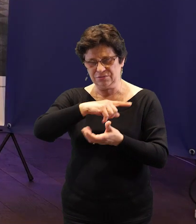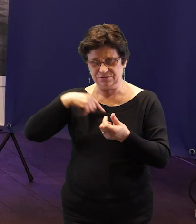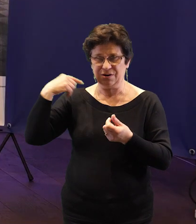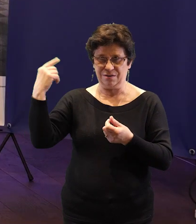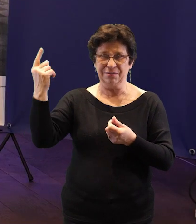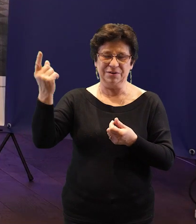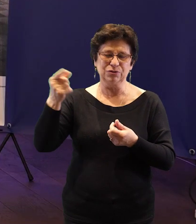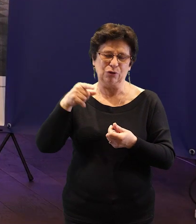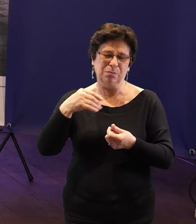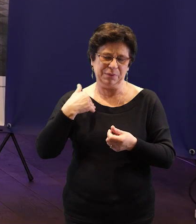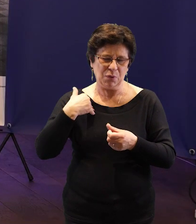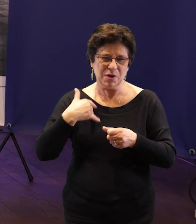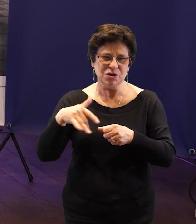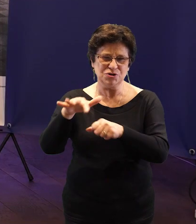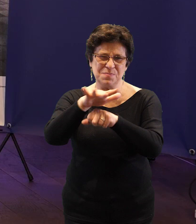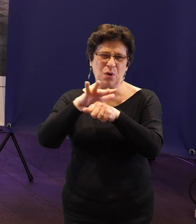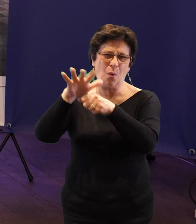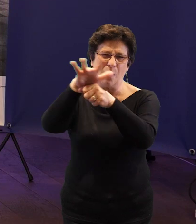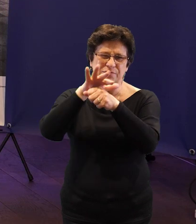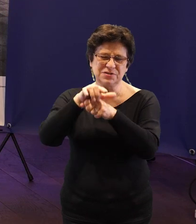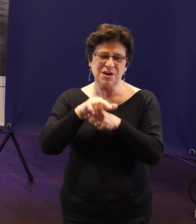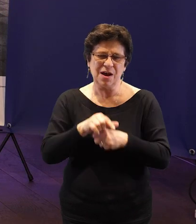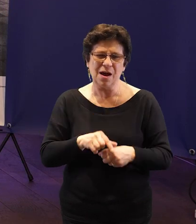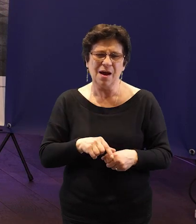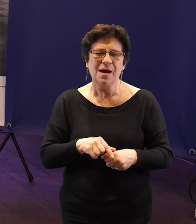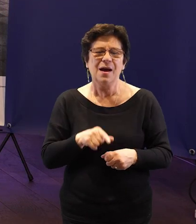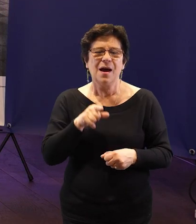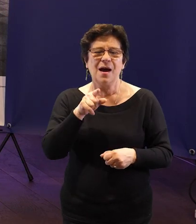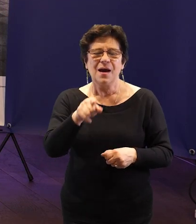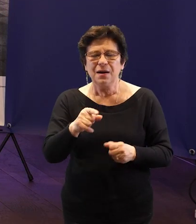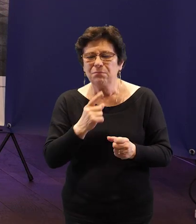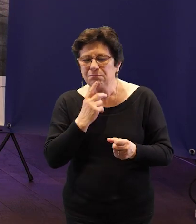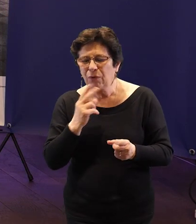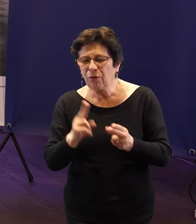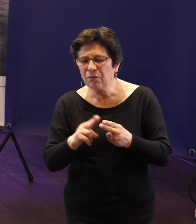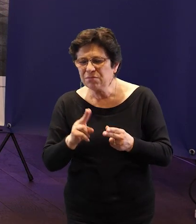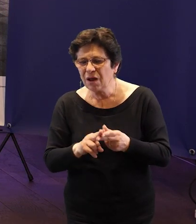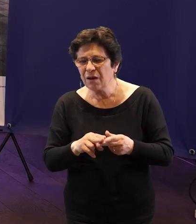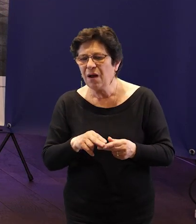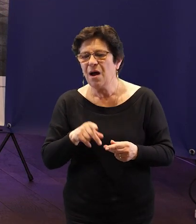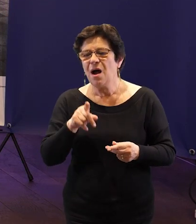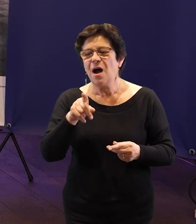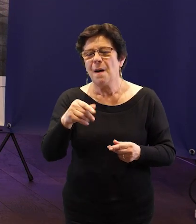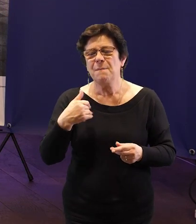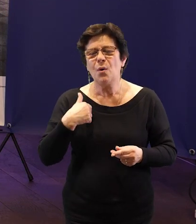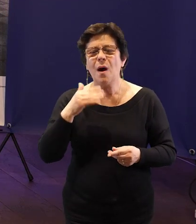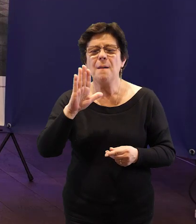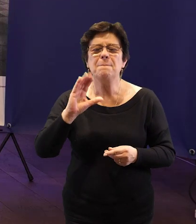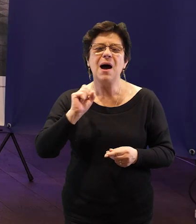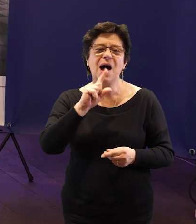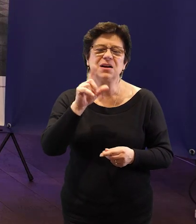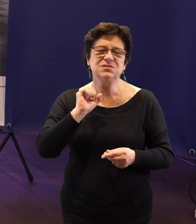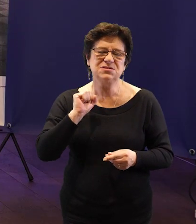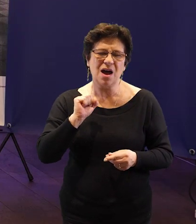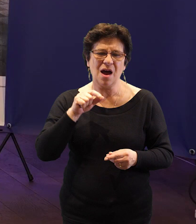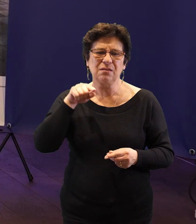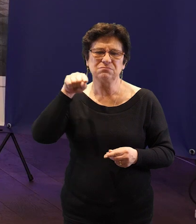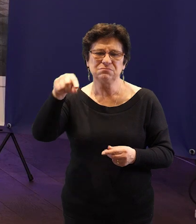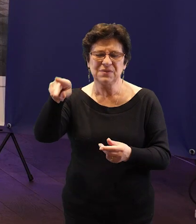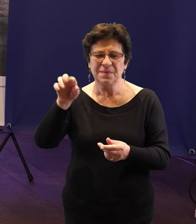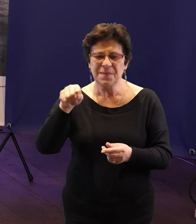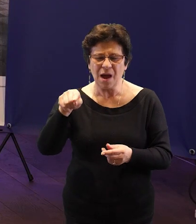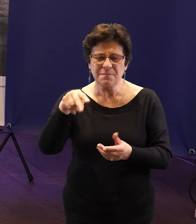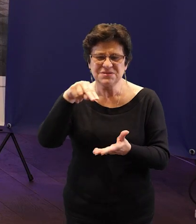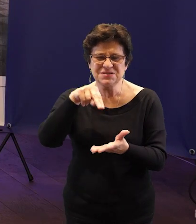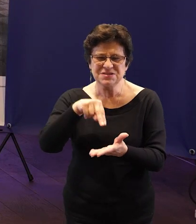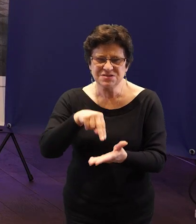talerze, a tak naprawdę to śmigłowce, to one miały bazę w Świdnicy od 1944 roku. Tam stacjonowały